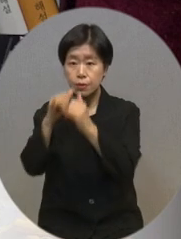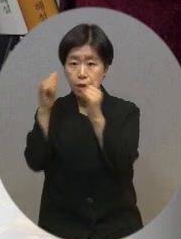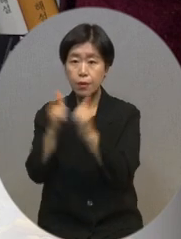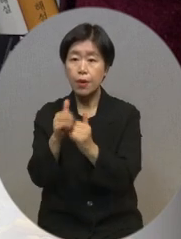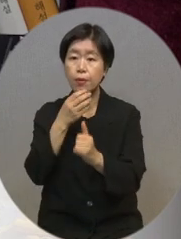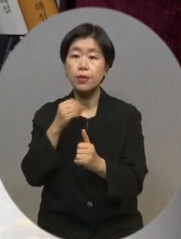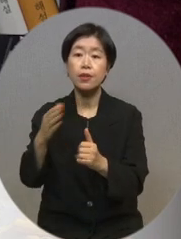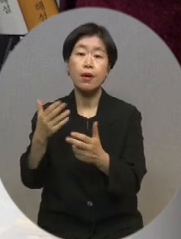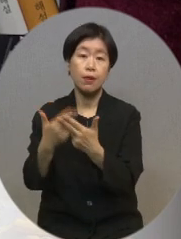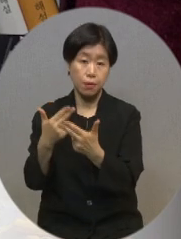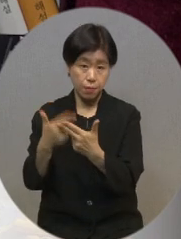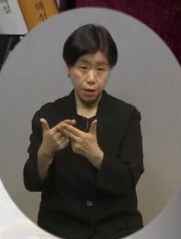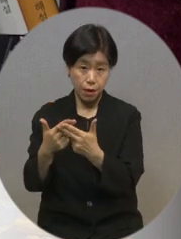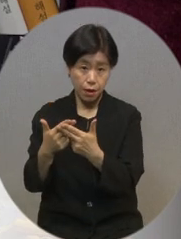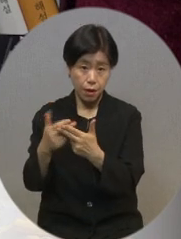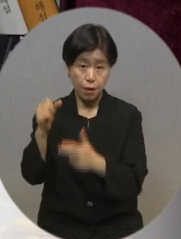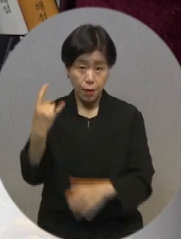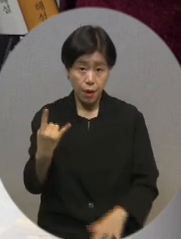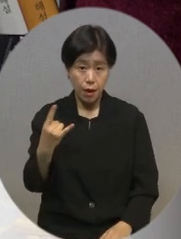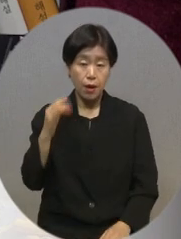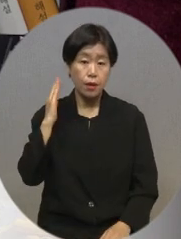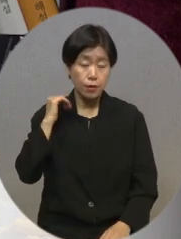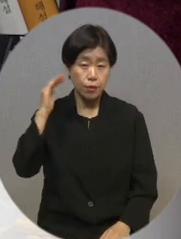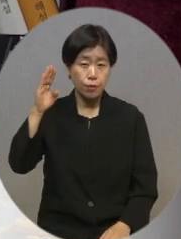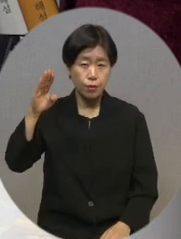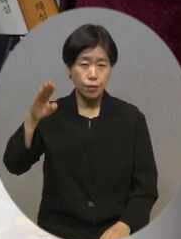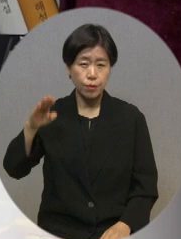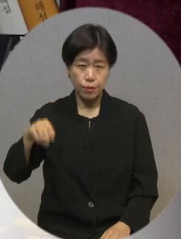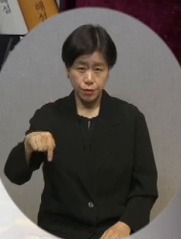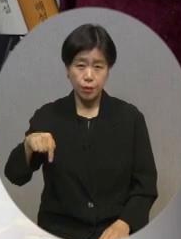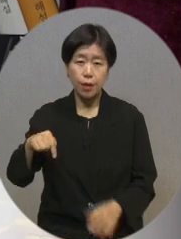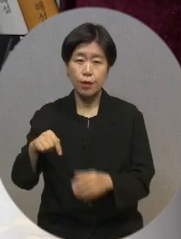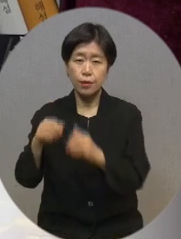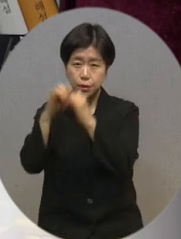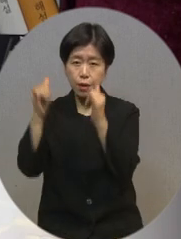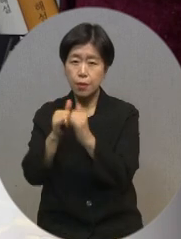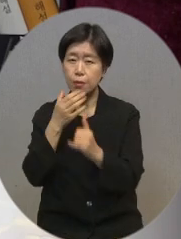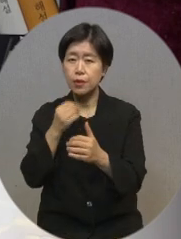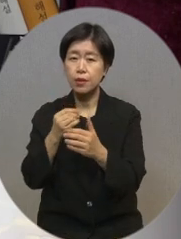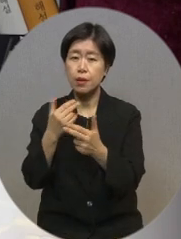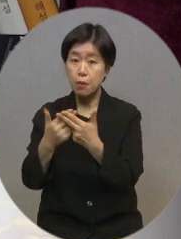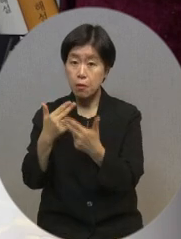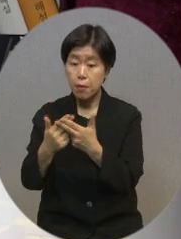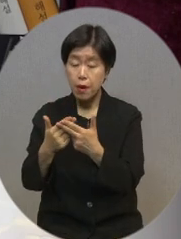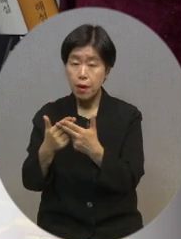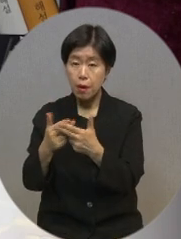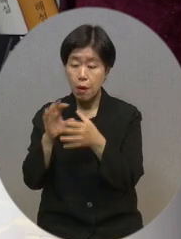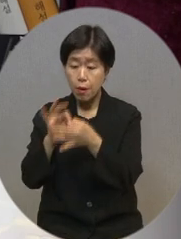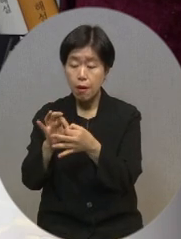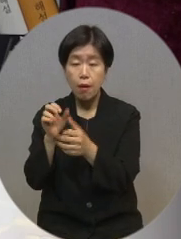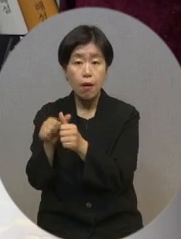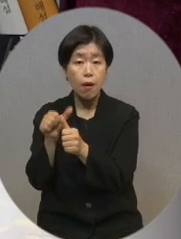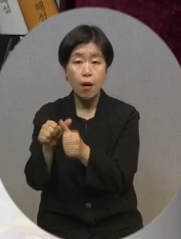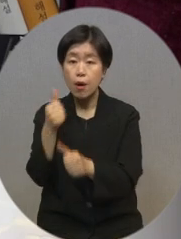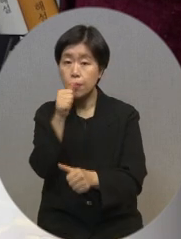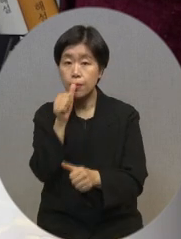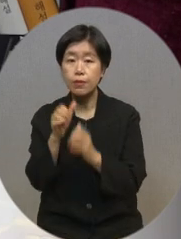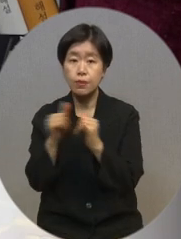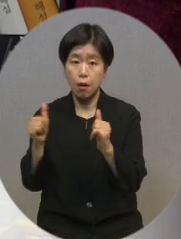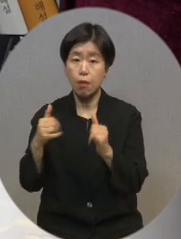사회복지관 협의회, 정부시 복지사 협회 자문 변호사 이런 활동을 했습니다. 그 어려운 처지에